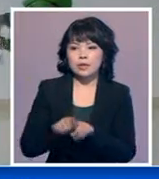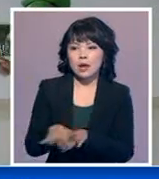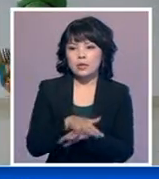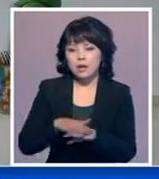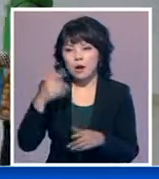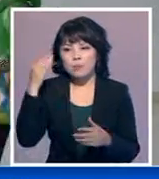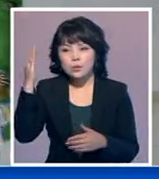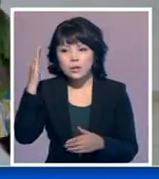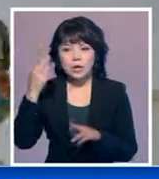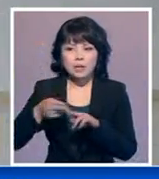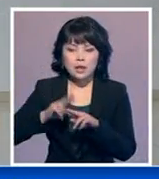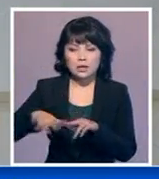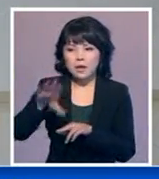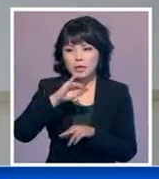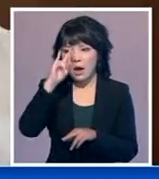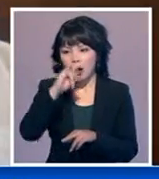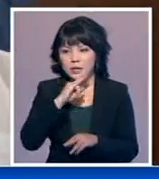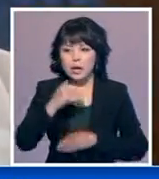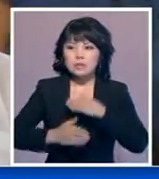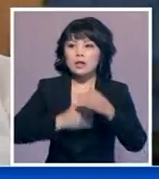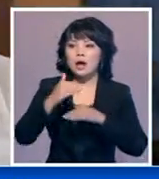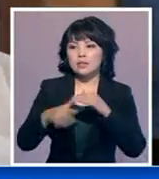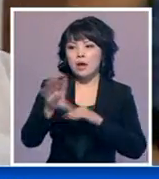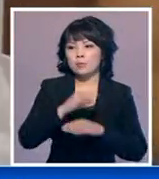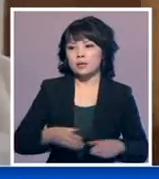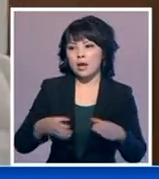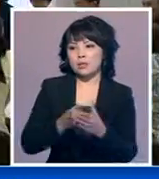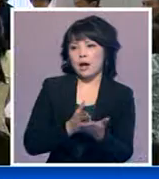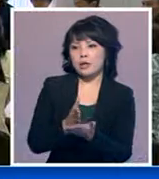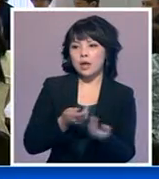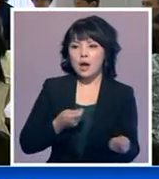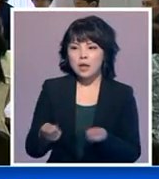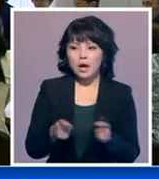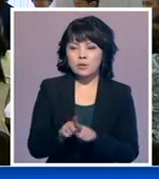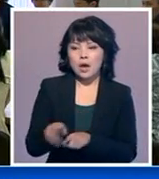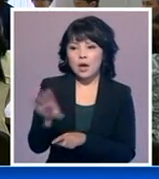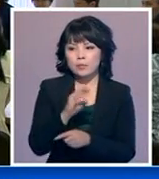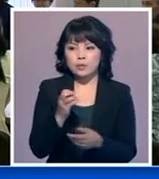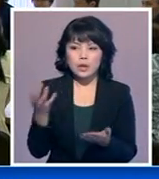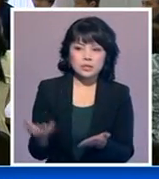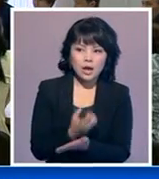деп үнем айтады. Сондықтан да еліміздегі жетекші партияның бұл тарихи құжаты осы салада әлі